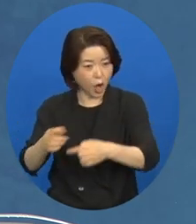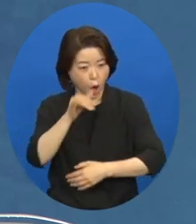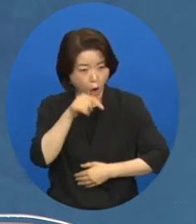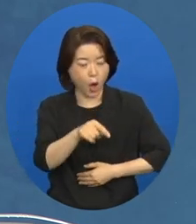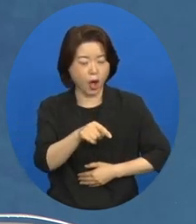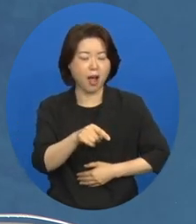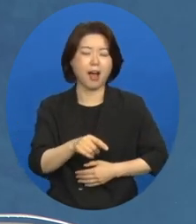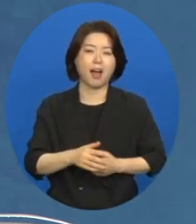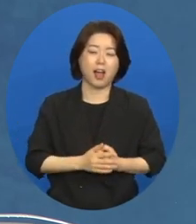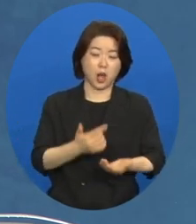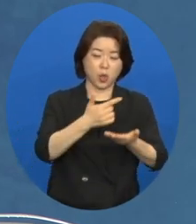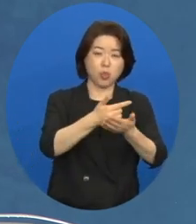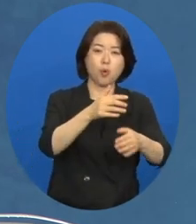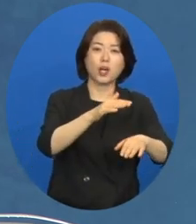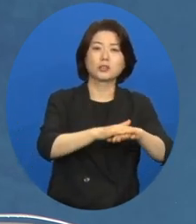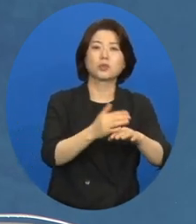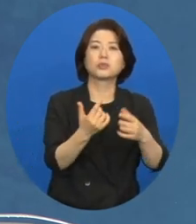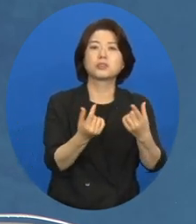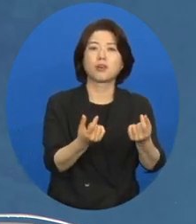노아의 손처럼